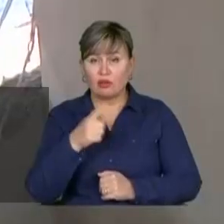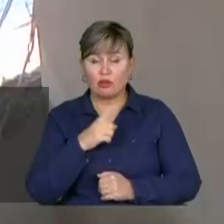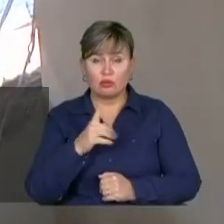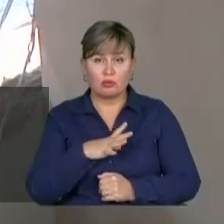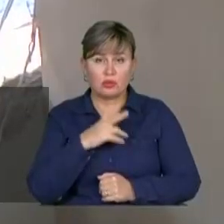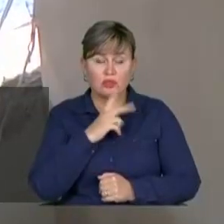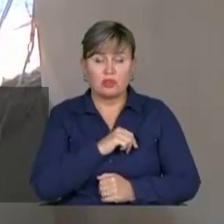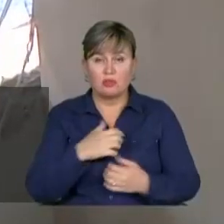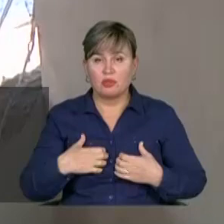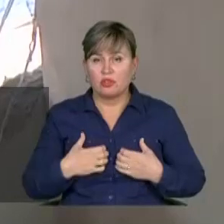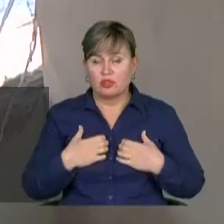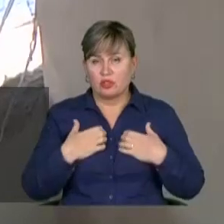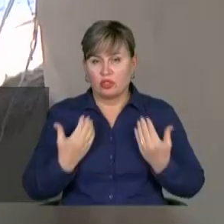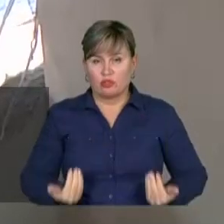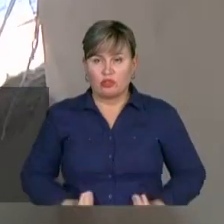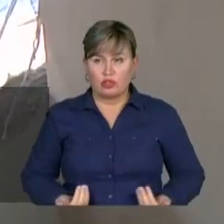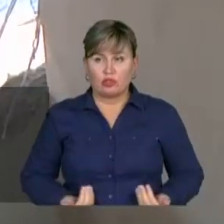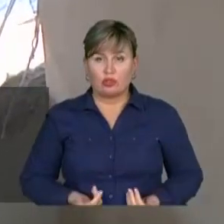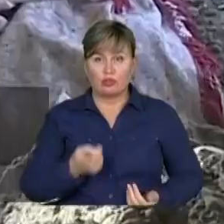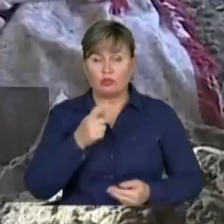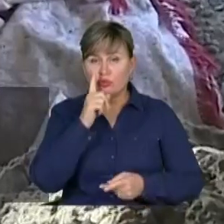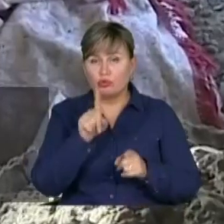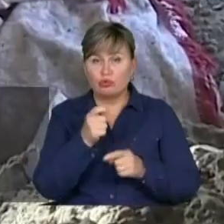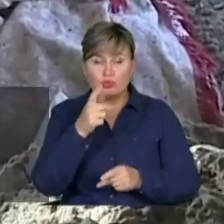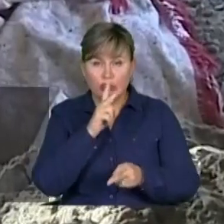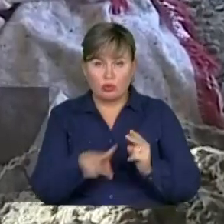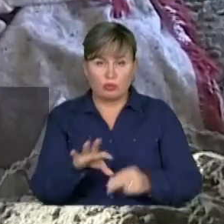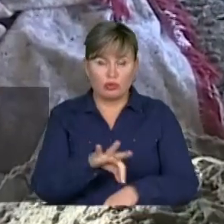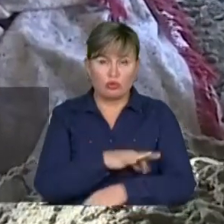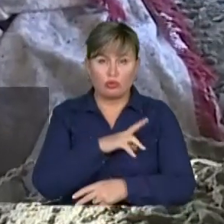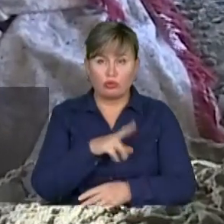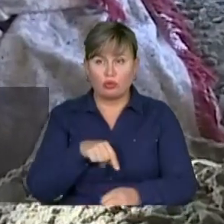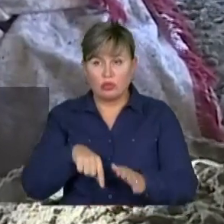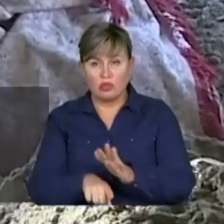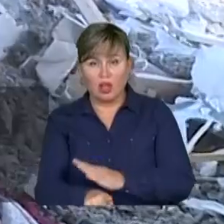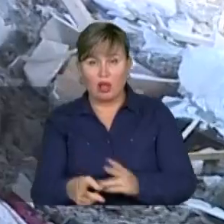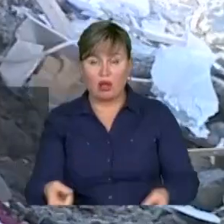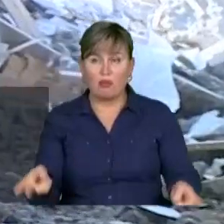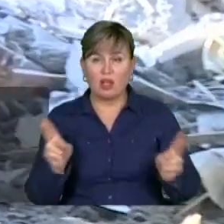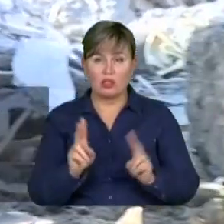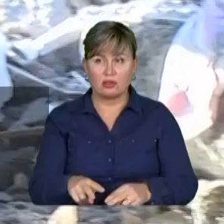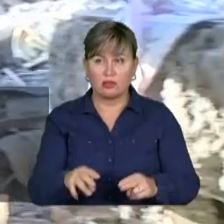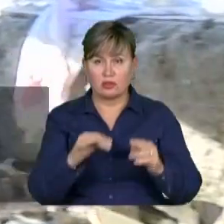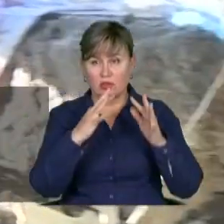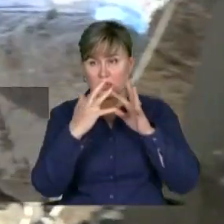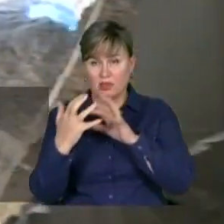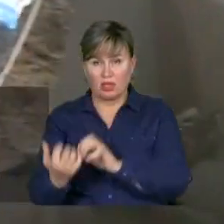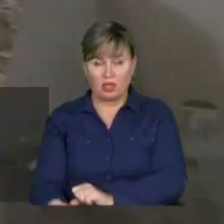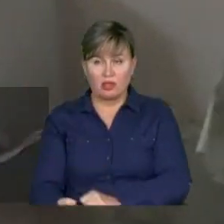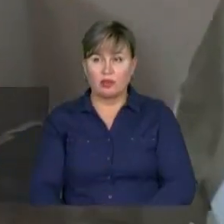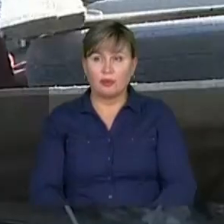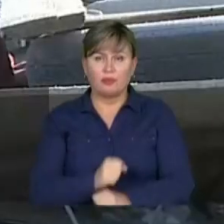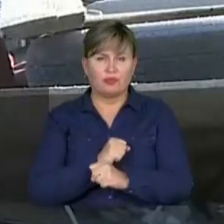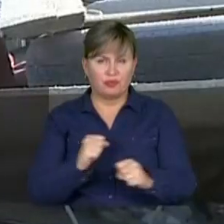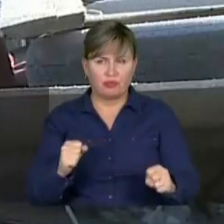самое страшное событие в жизни. Мужчина едва не потерял жену и дочь, которые остались под обломками потолка и рухнувшими стенами. Взрыв,